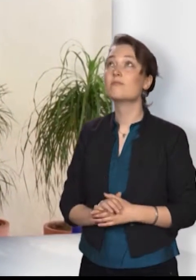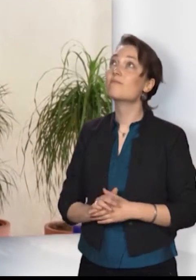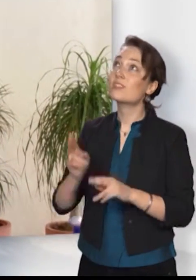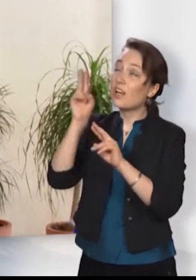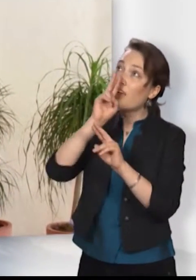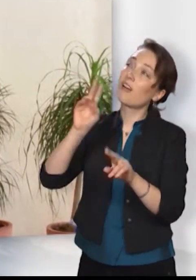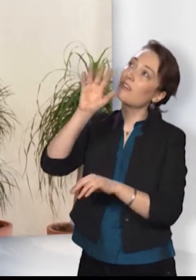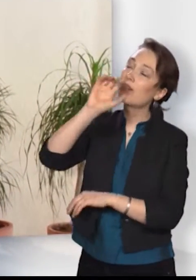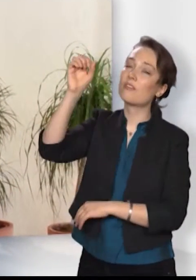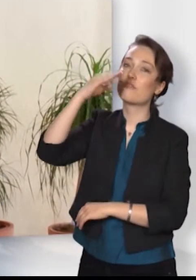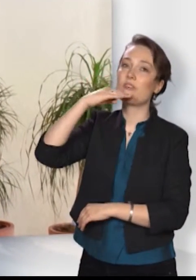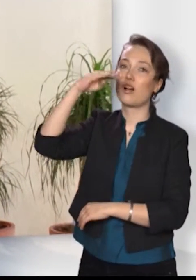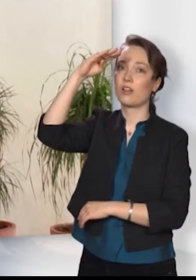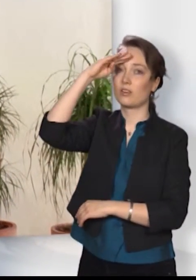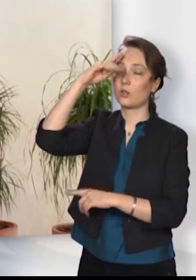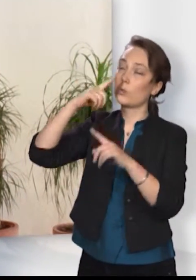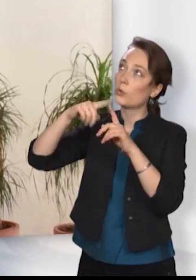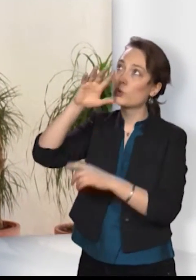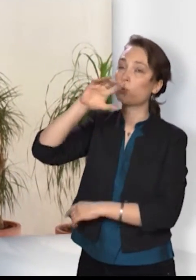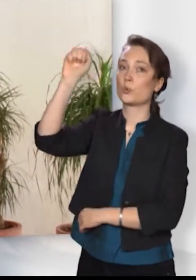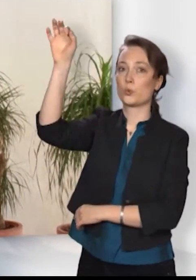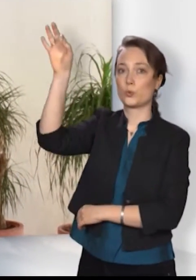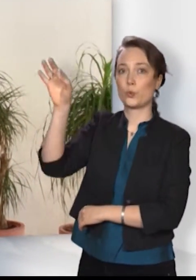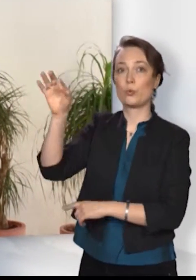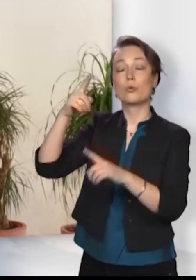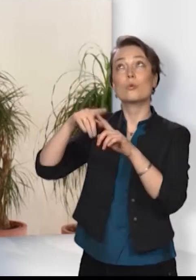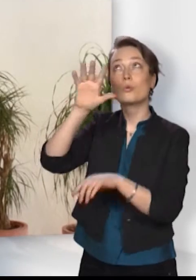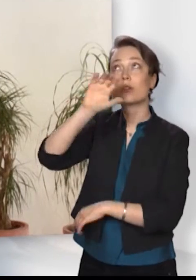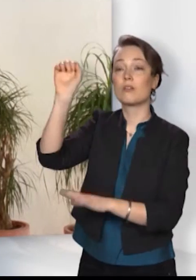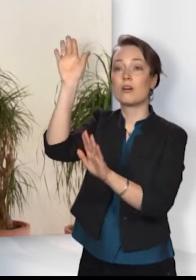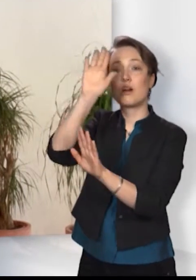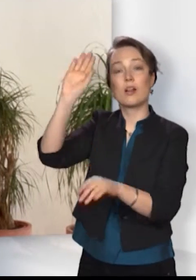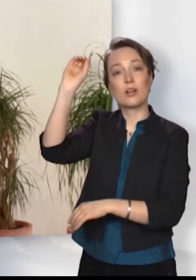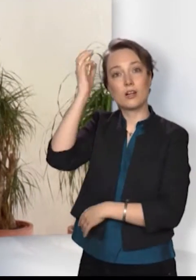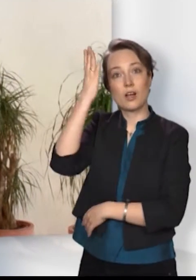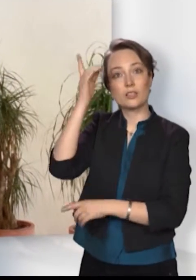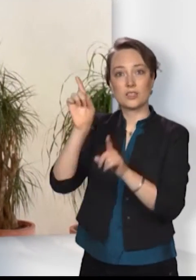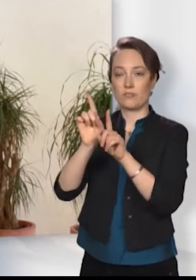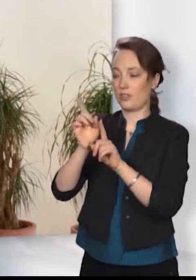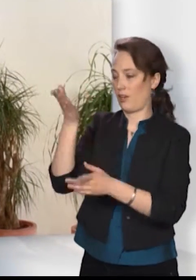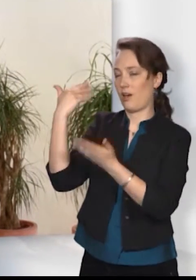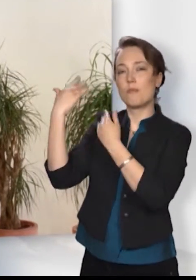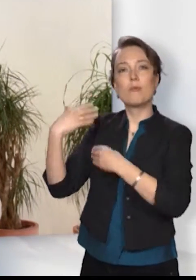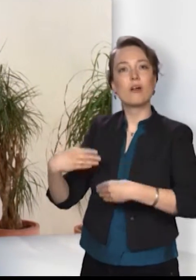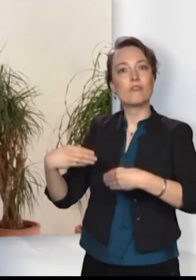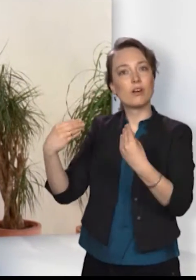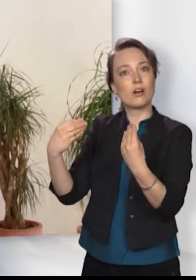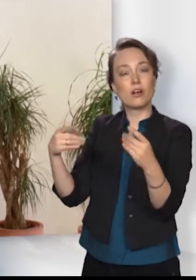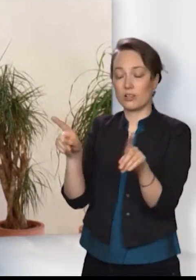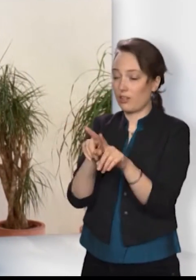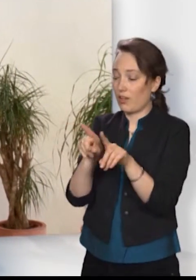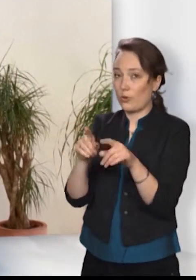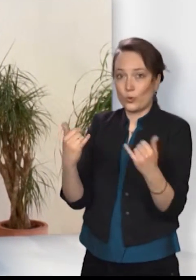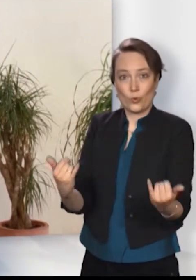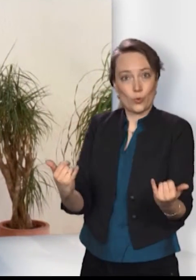Ehr sei dem Vater und dem Sohn und dem Heiligen Geist, wie es war im Anfang, so auch jetzt